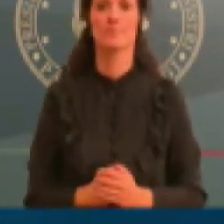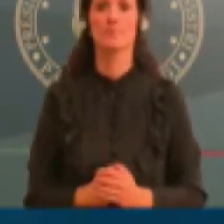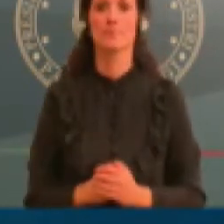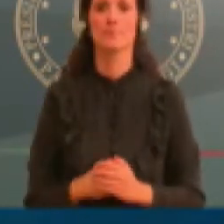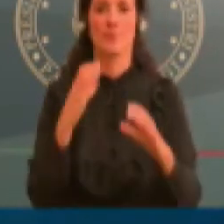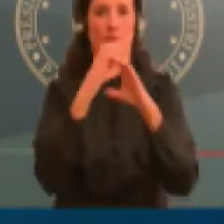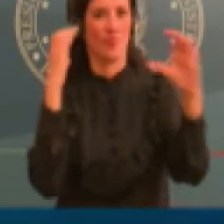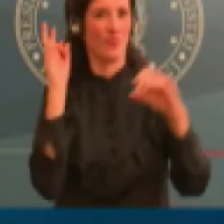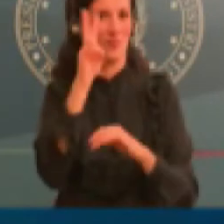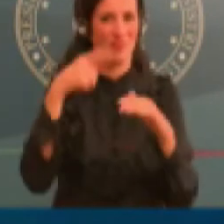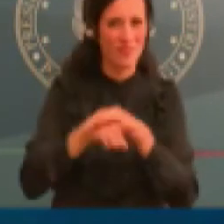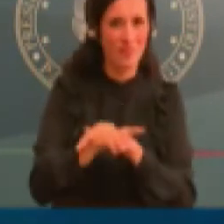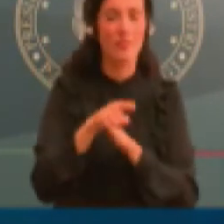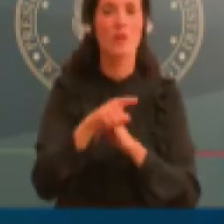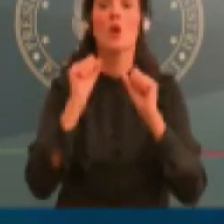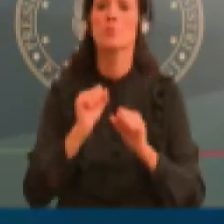per il trasporto scolastico.